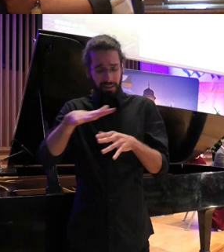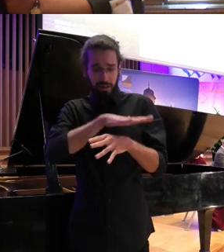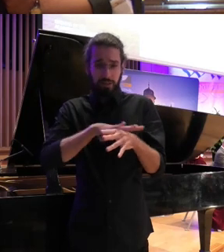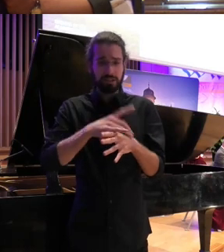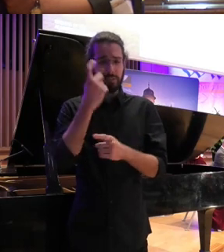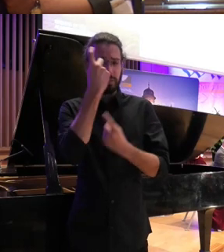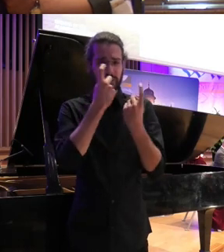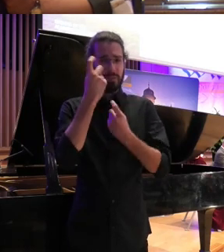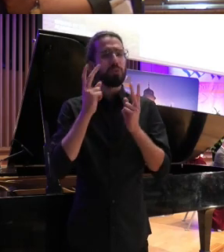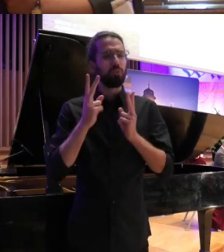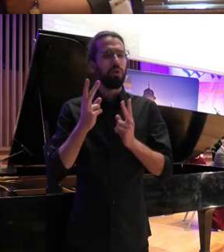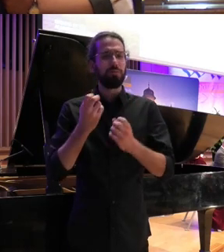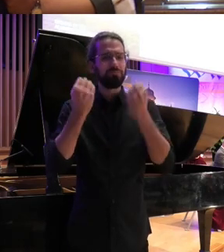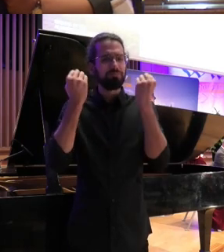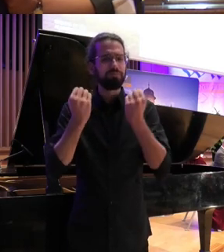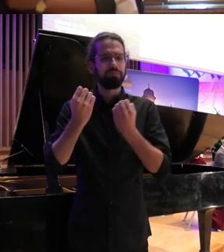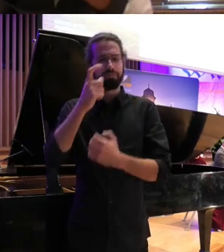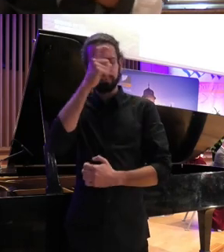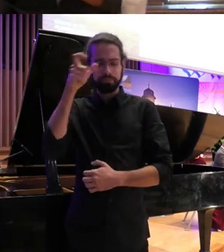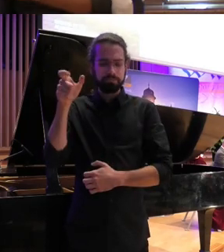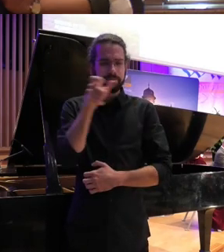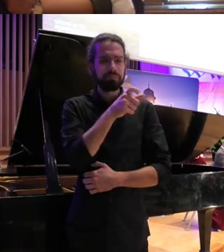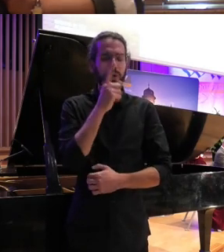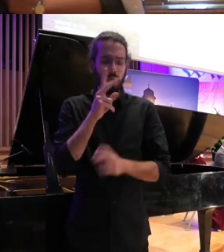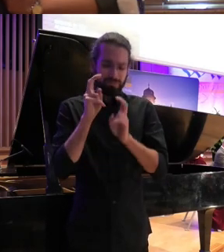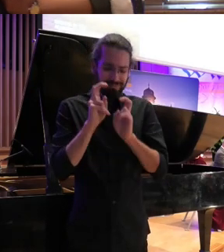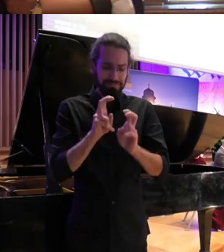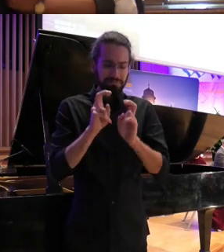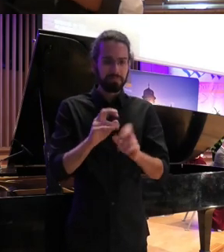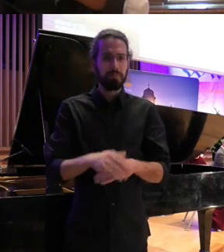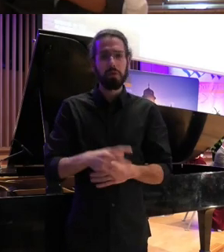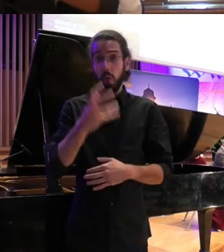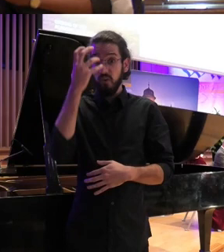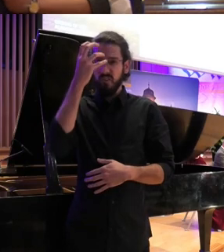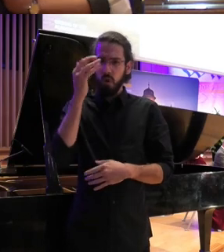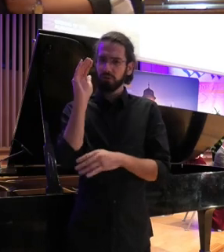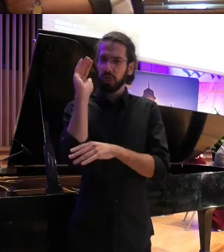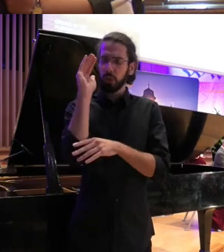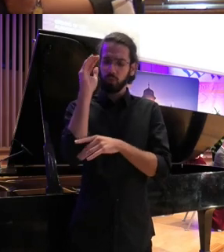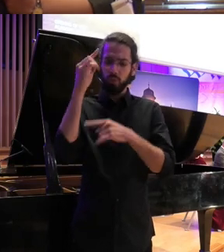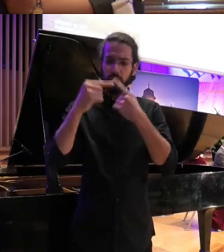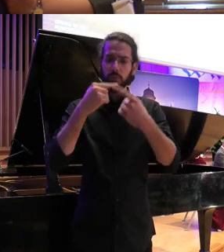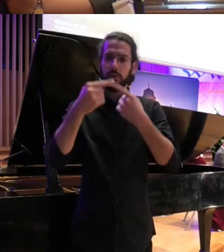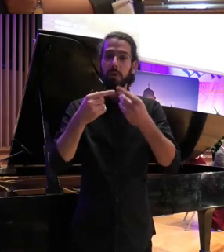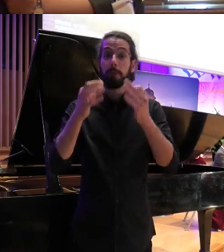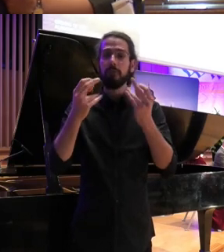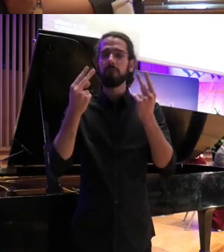viele Mathematiker und Mathematikerinnen beschäftigen sollen. Was würden Sie denn jetzt sagen, wenn wir in die Zukunft gucken, was sind so die großen offenen